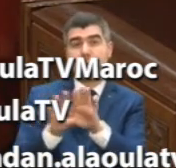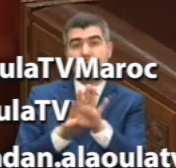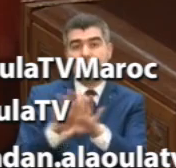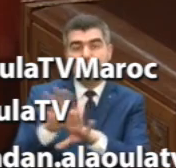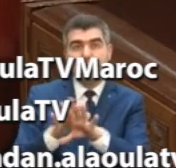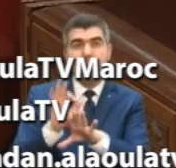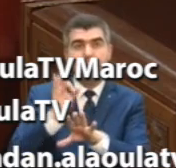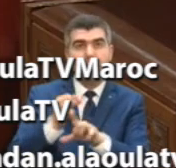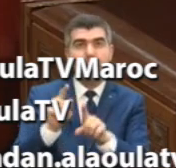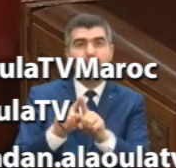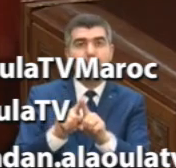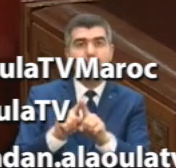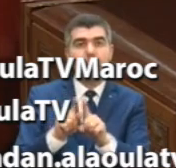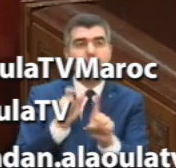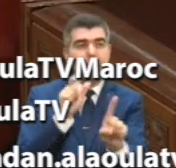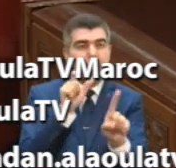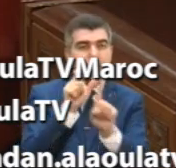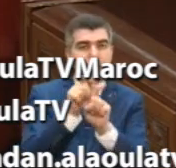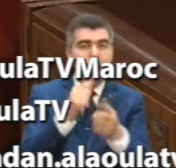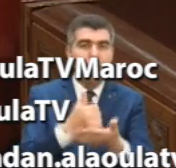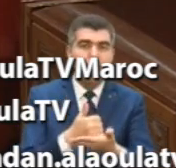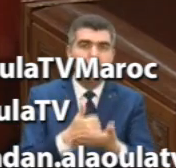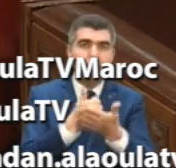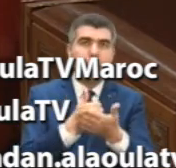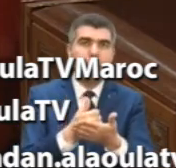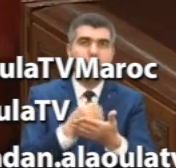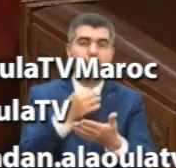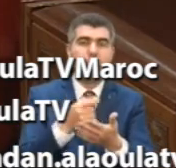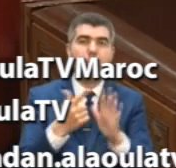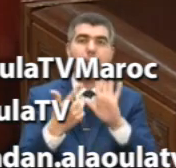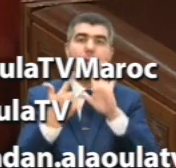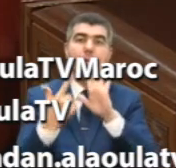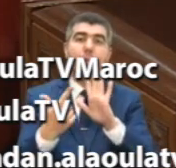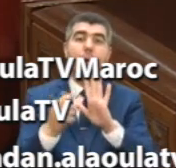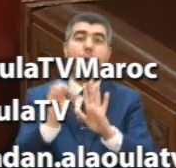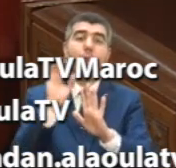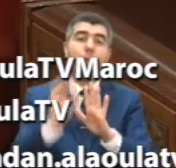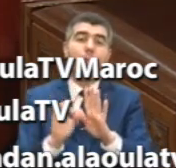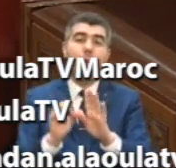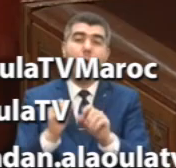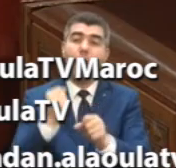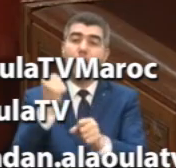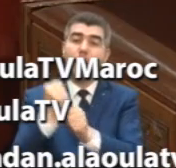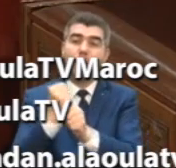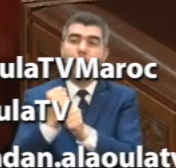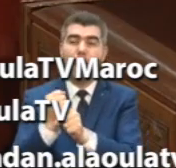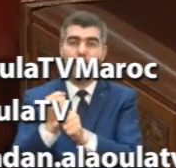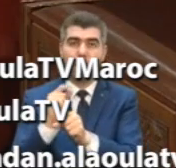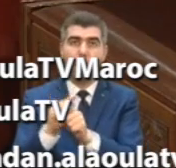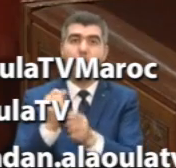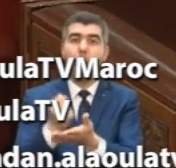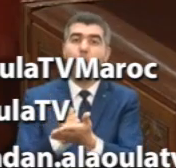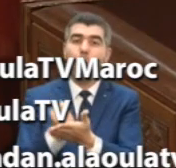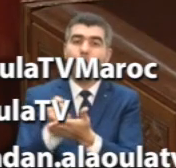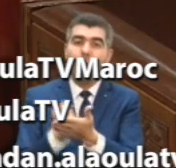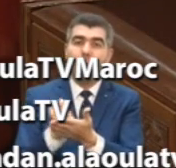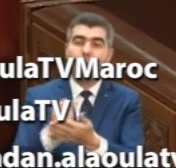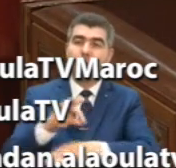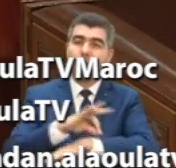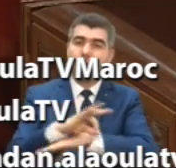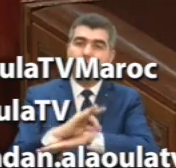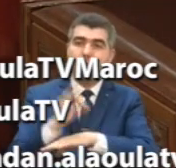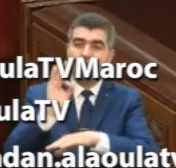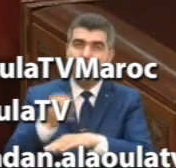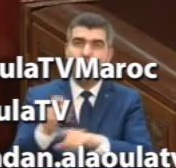منها تحسين ظروف تطبيق الحصي 7% في التشغيل بتنظيم مباريات خاصة، وكذلك